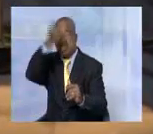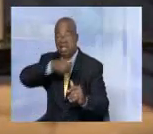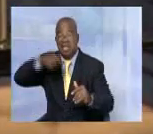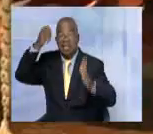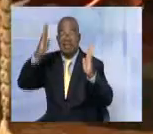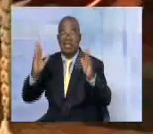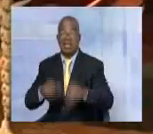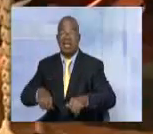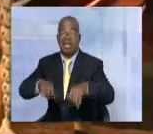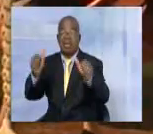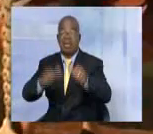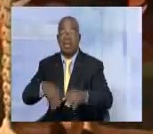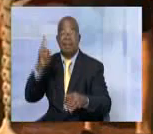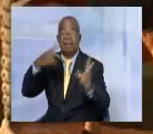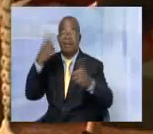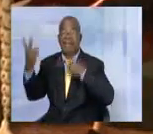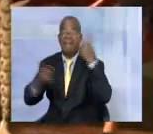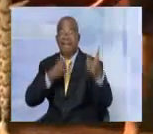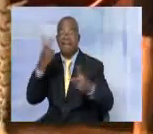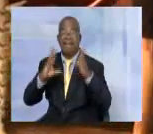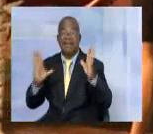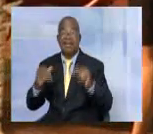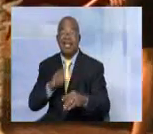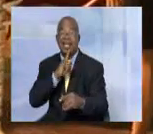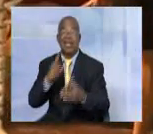Les premiers visiteurs sont éblouis.